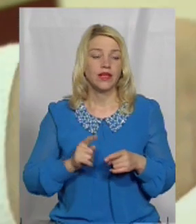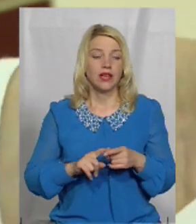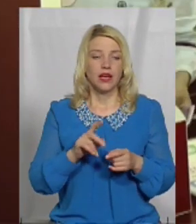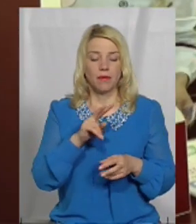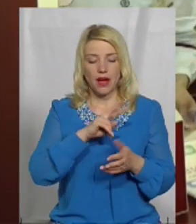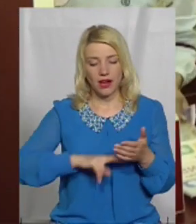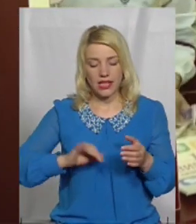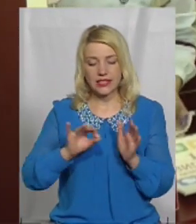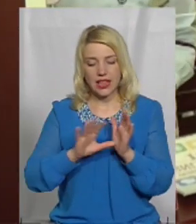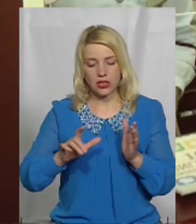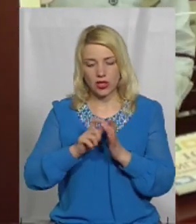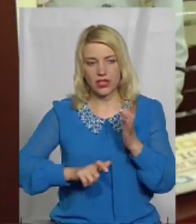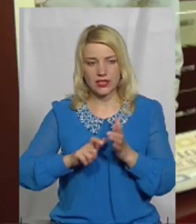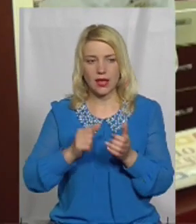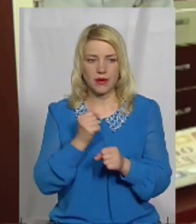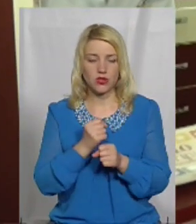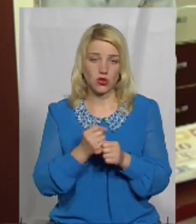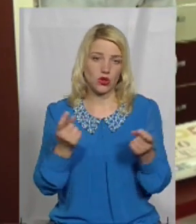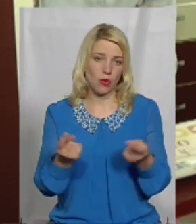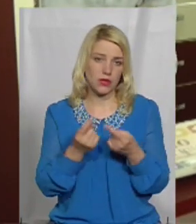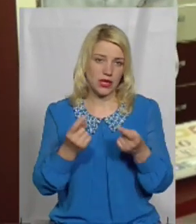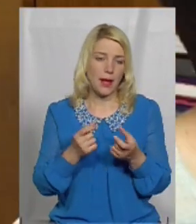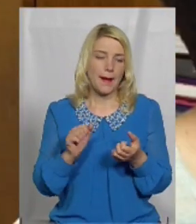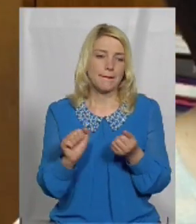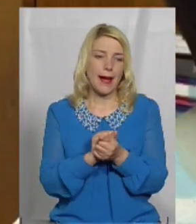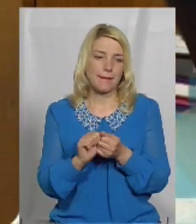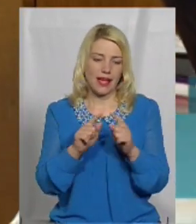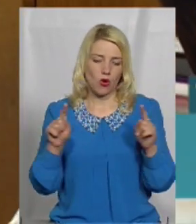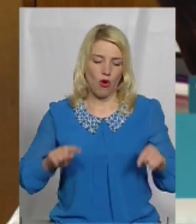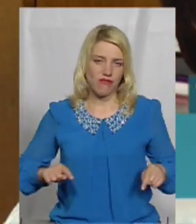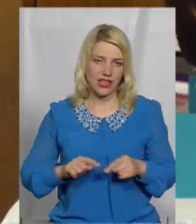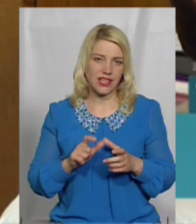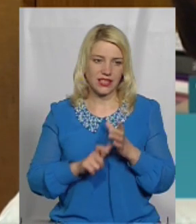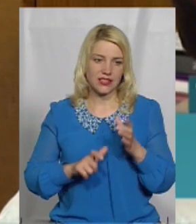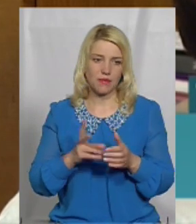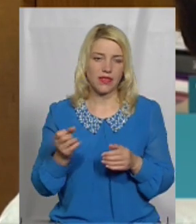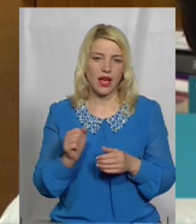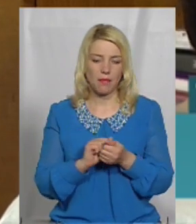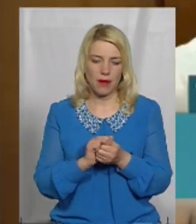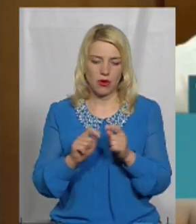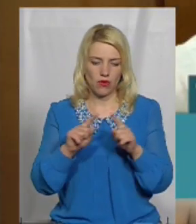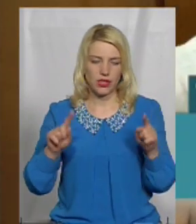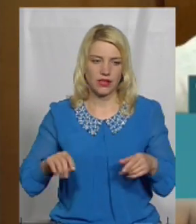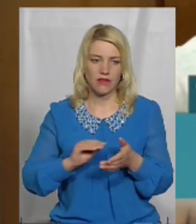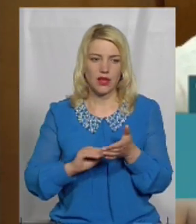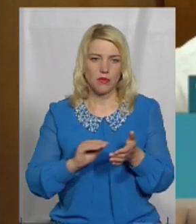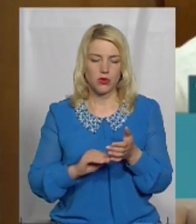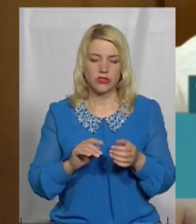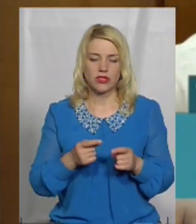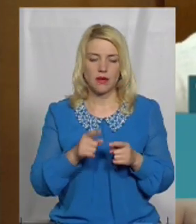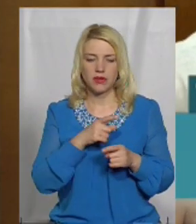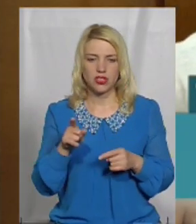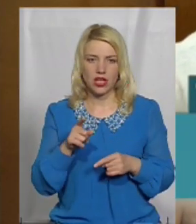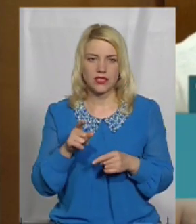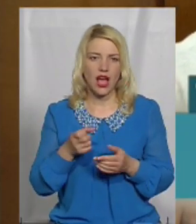за програмою «Доступні ліки», діє і звичайний паперовий рецепт. На паперових носіях виписуються рецепти під час амбулаторного